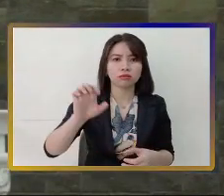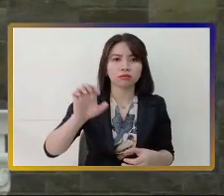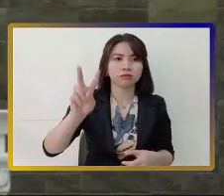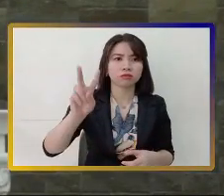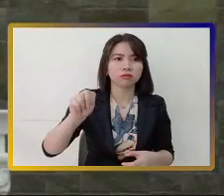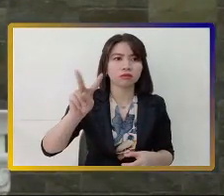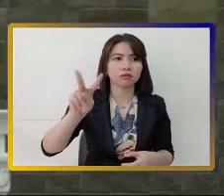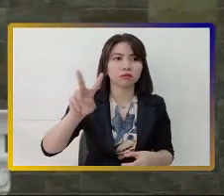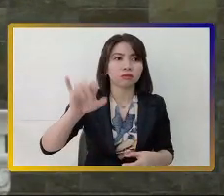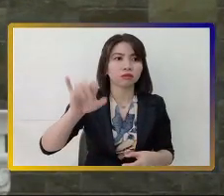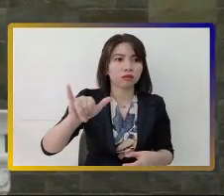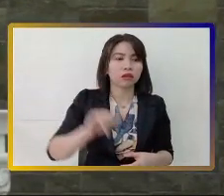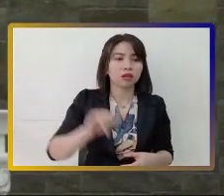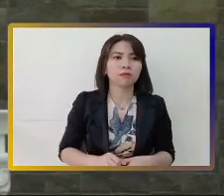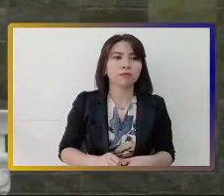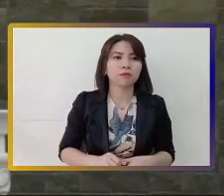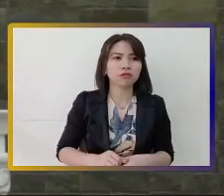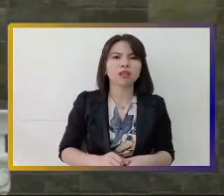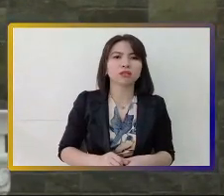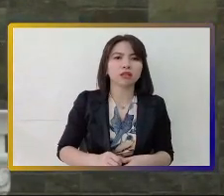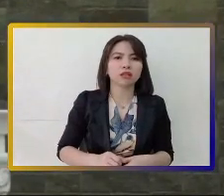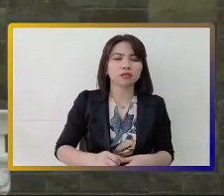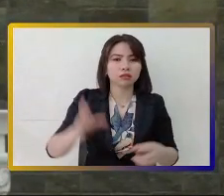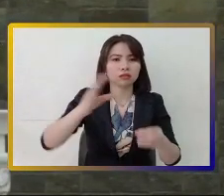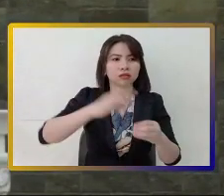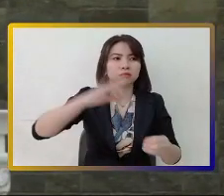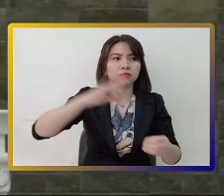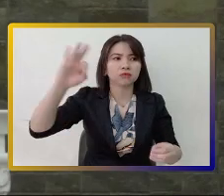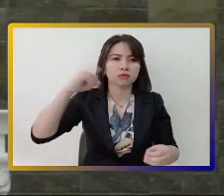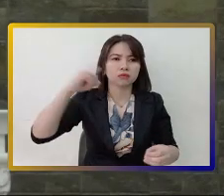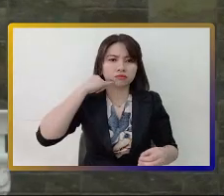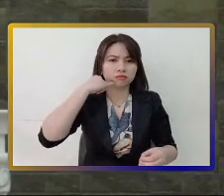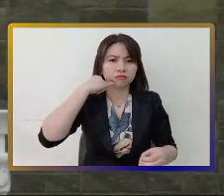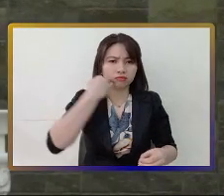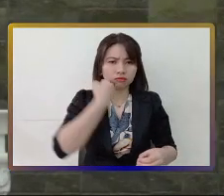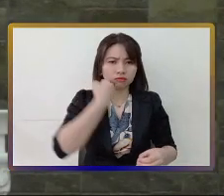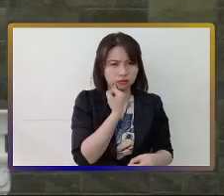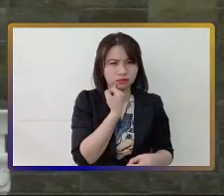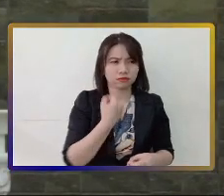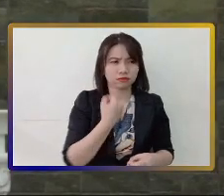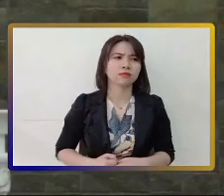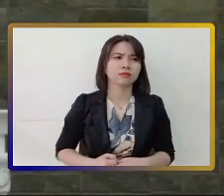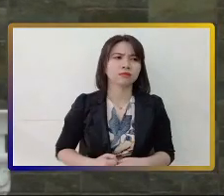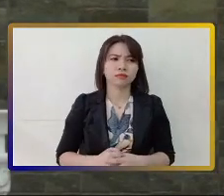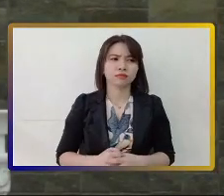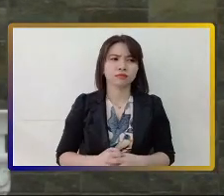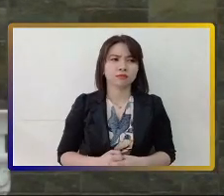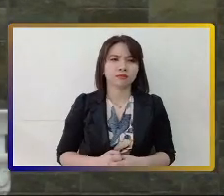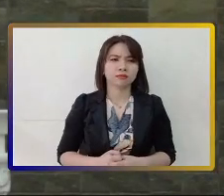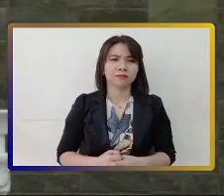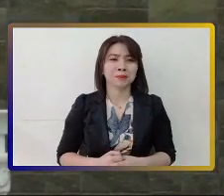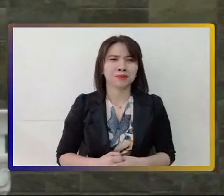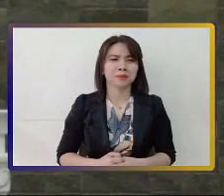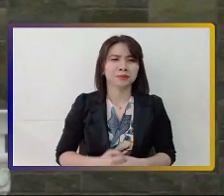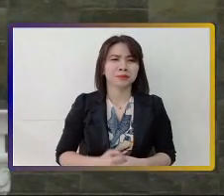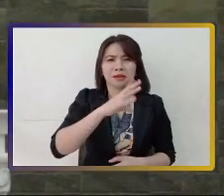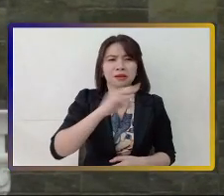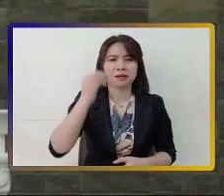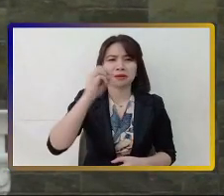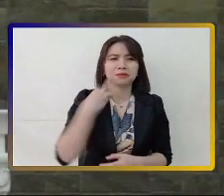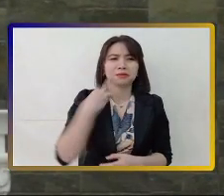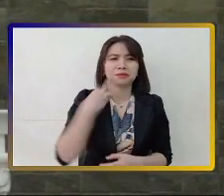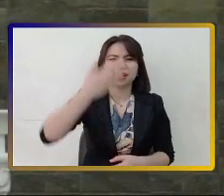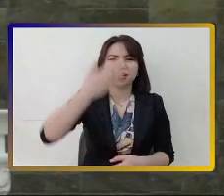The spirit of jealousy. Hindi natin alam, meron pala tayong ganun, kapatid, at